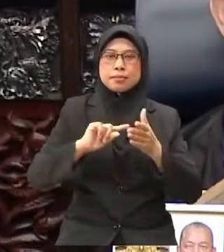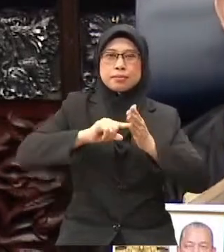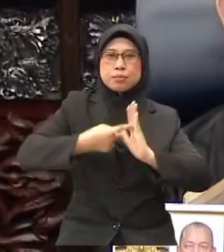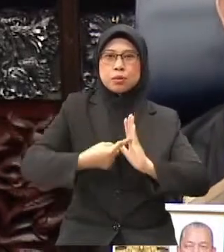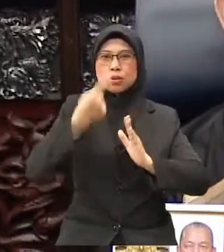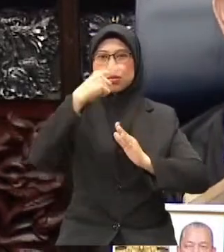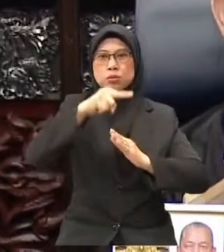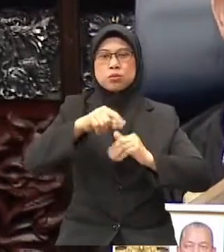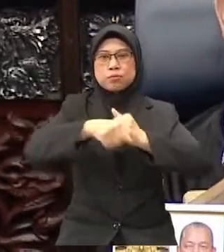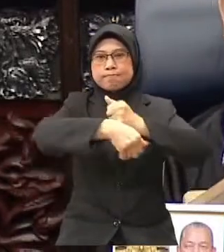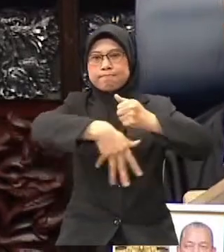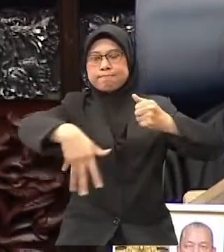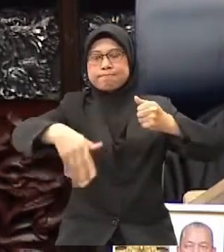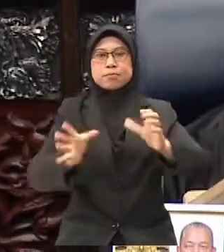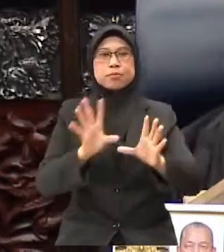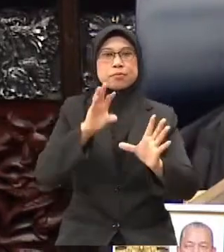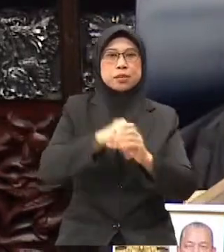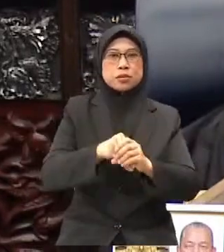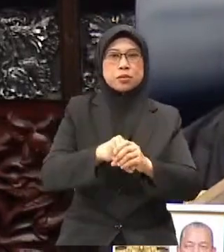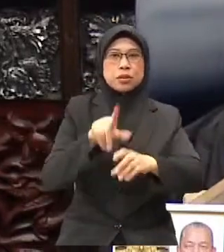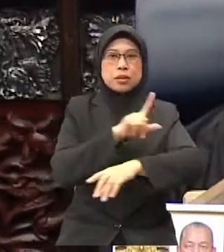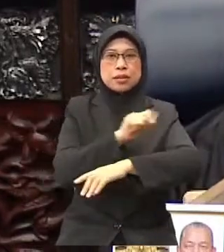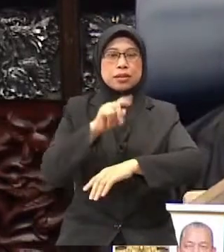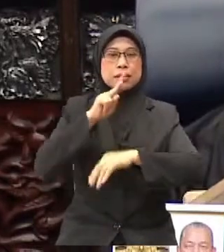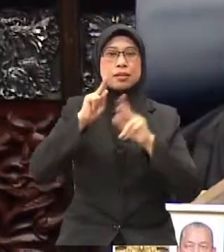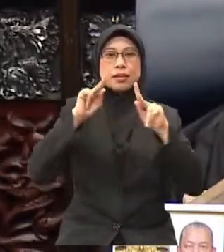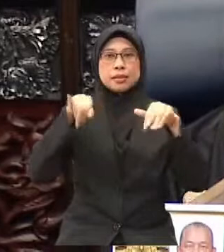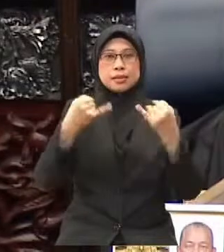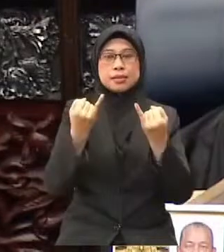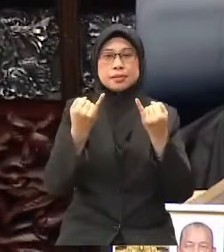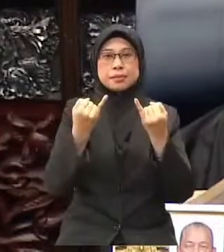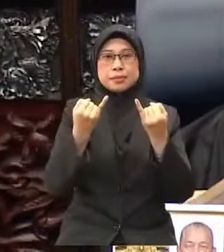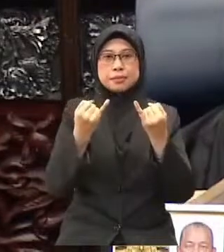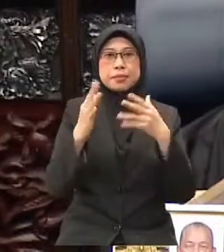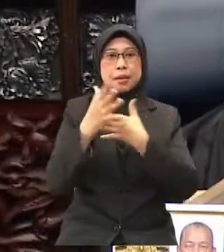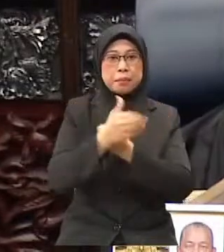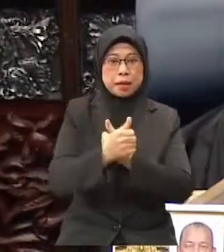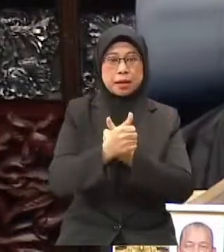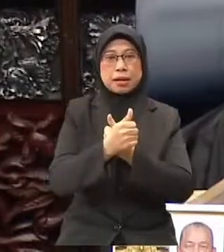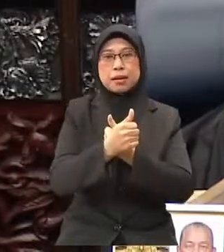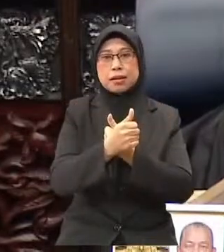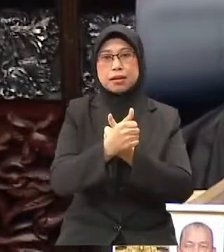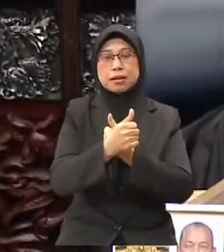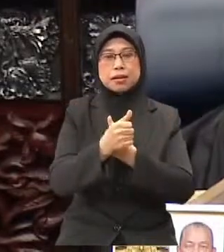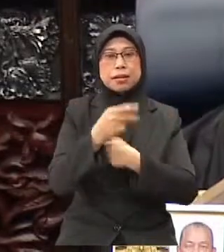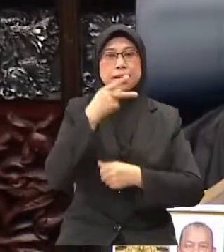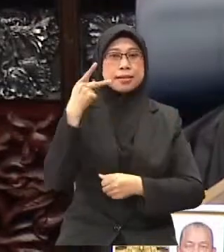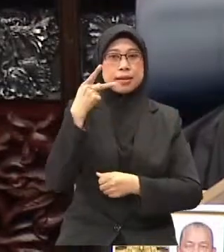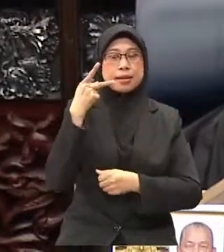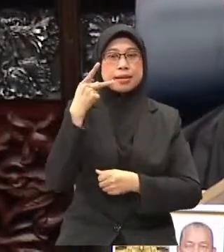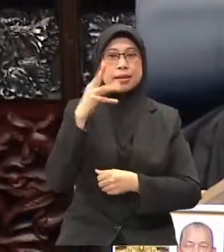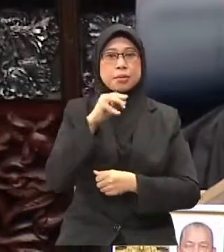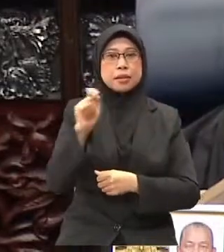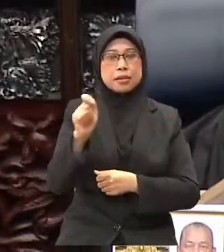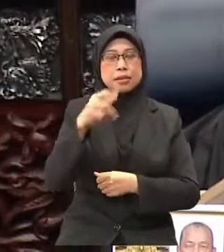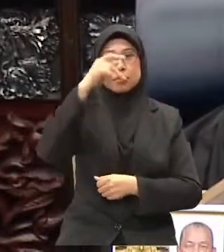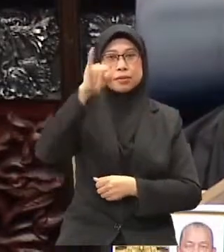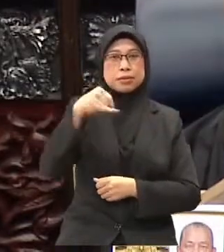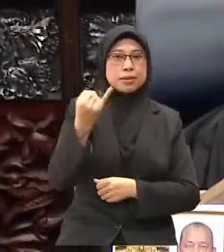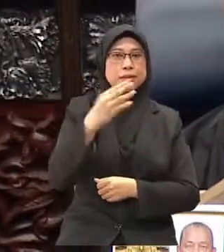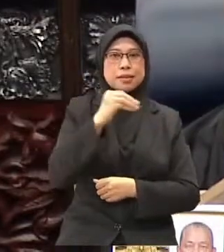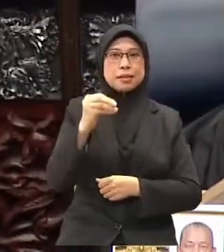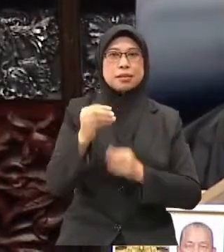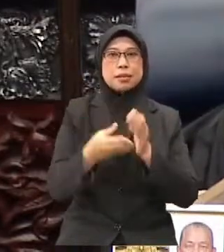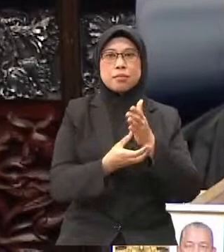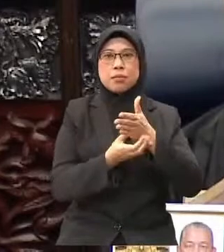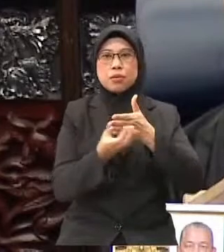rangkaian rapid rail yang merangkumi laluan lrt kerana Jaya laluan lrt Ampang laluan MRT Kajang laluan MRT Putrajaya dan